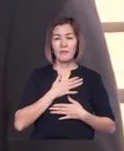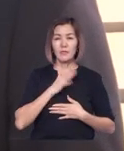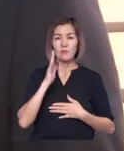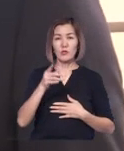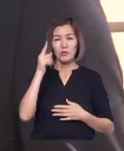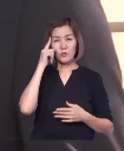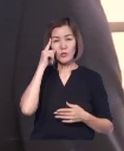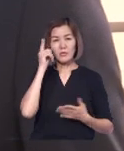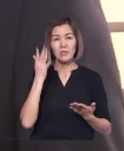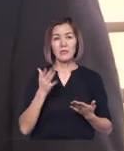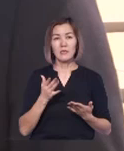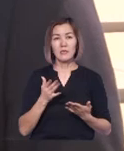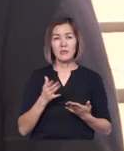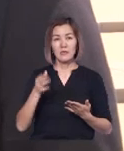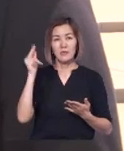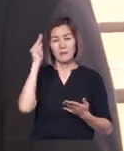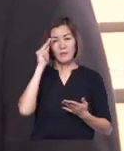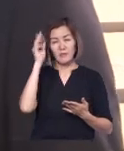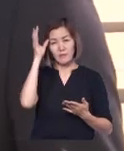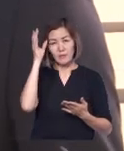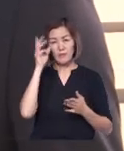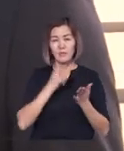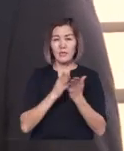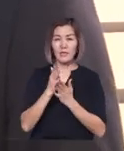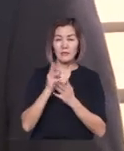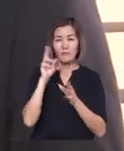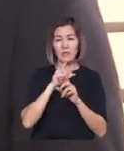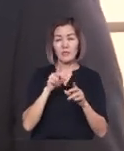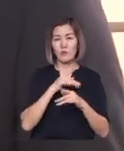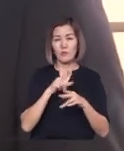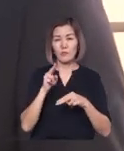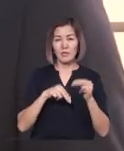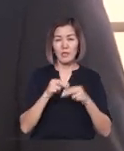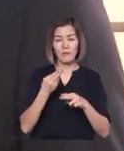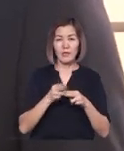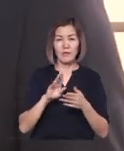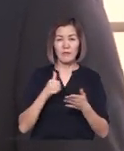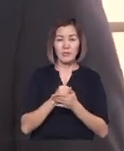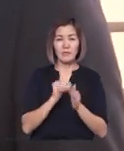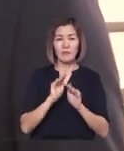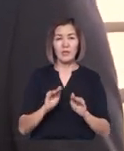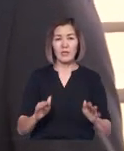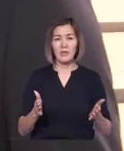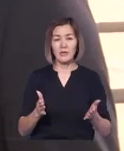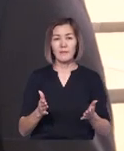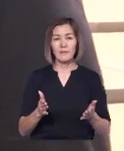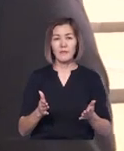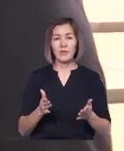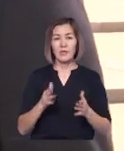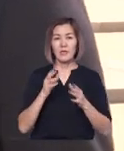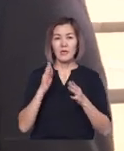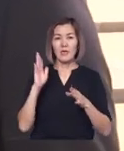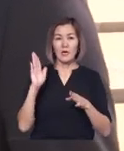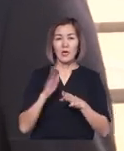ойлайтын болсақ, білім саласын ойлайтын болсақ, осындай мектептерді көптеп салып, ең бастысы балаларға